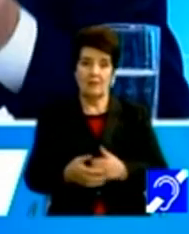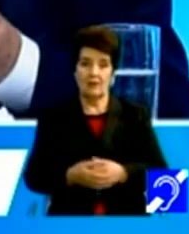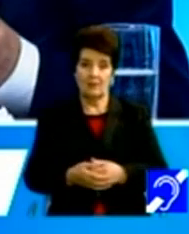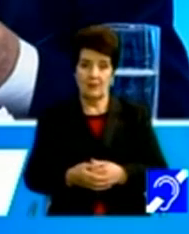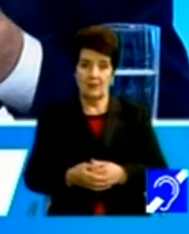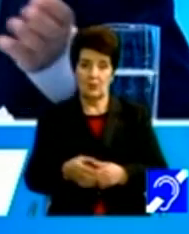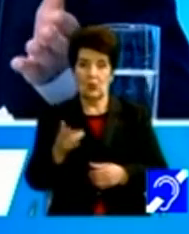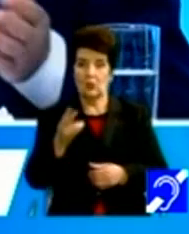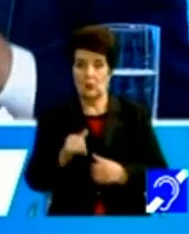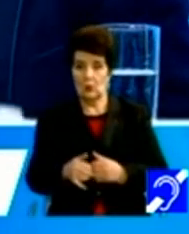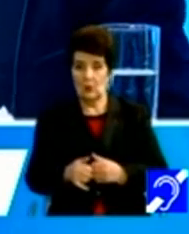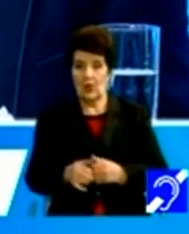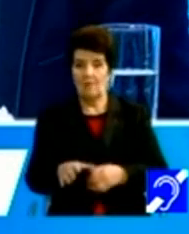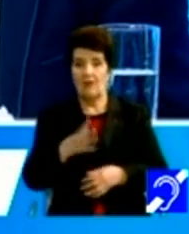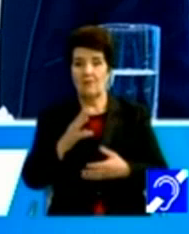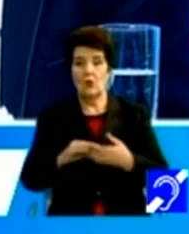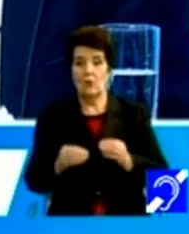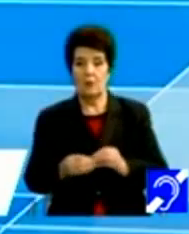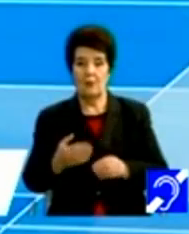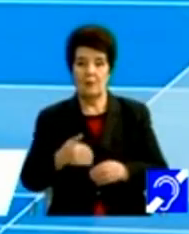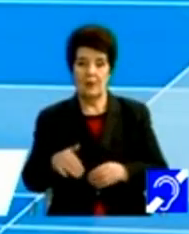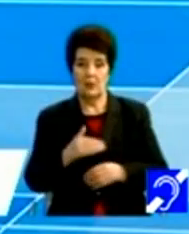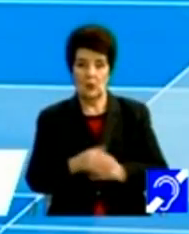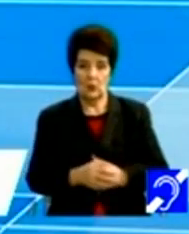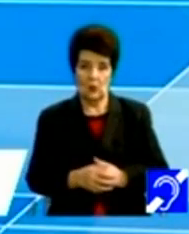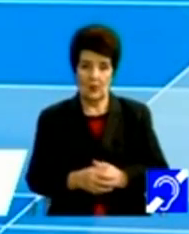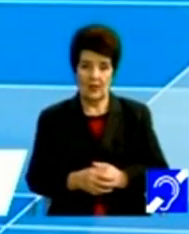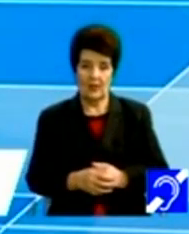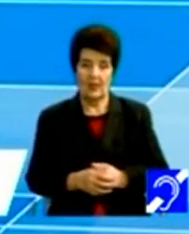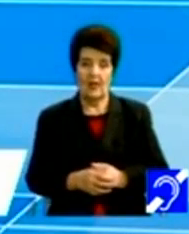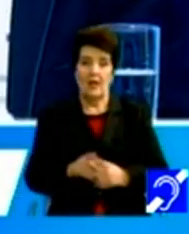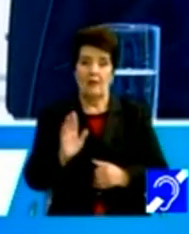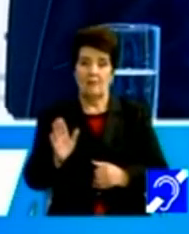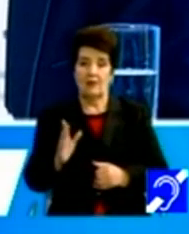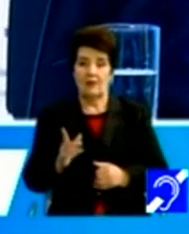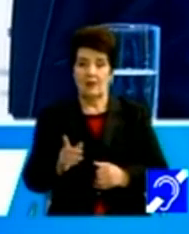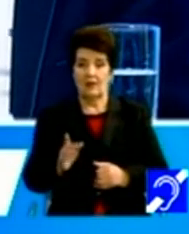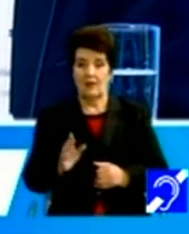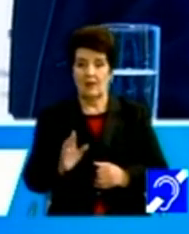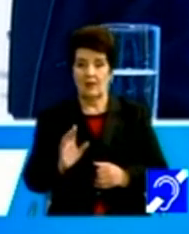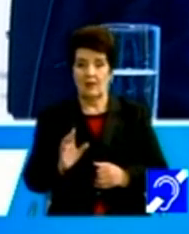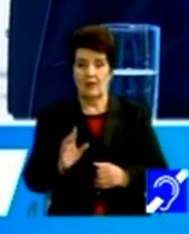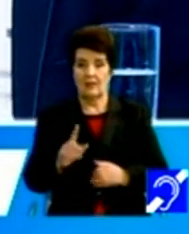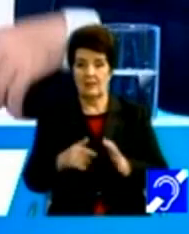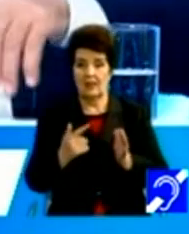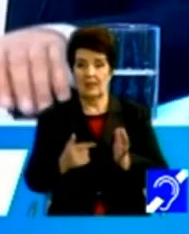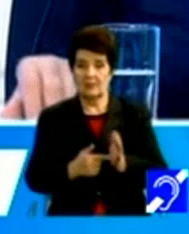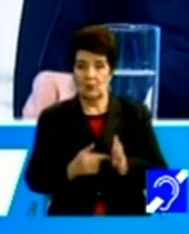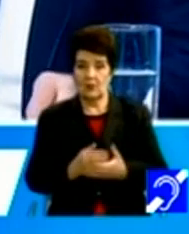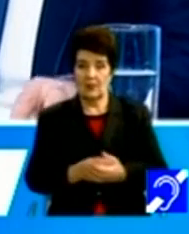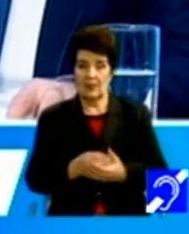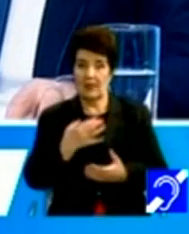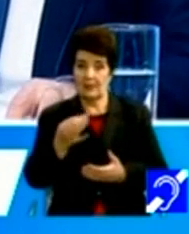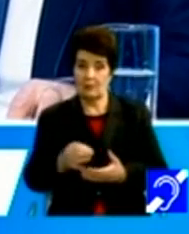zice nu, da, va fi o problemă pentru noi. Mai aveți 50 secunde în care vă rog să răspundeți și dumneavoastră și